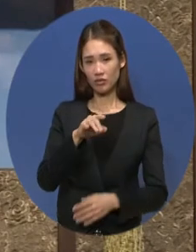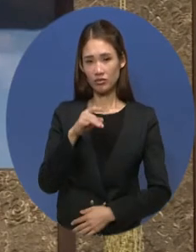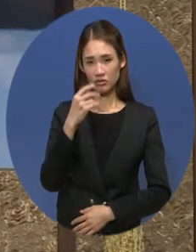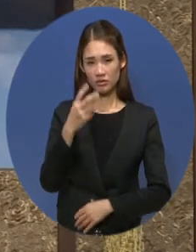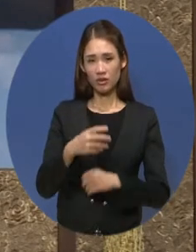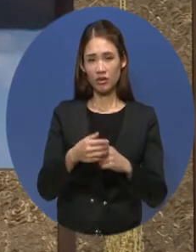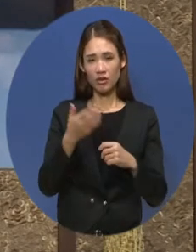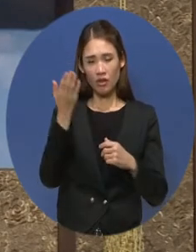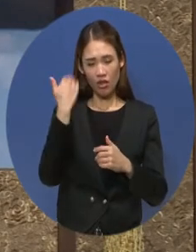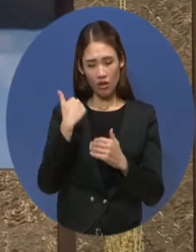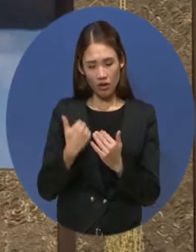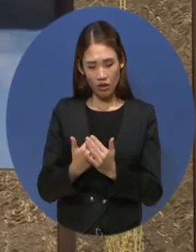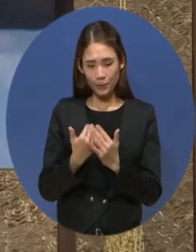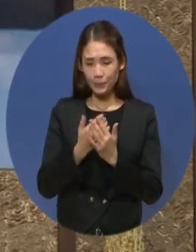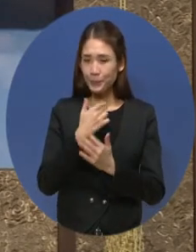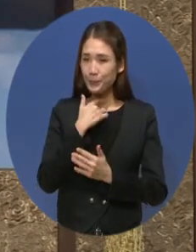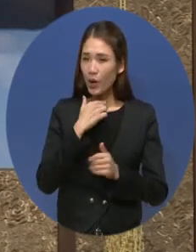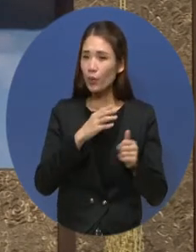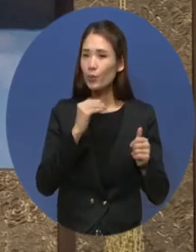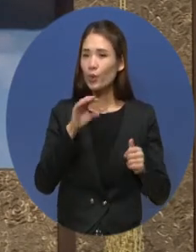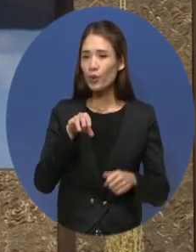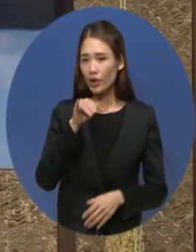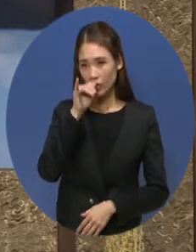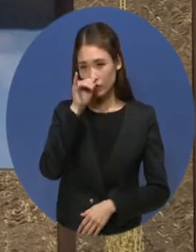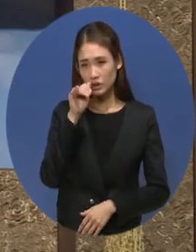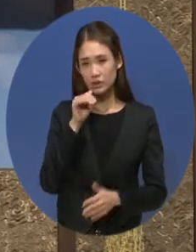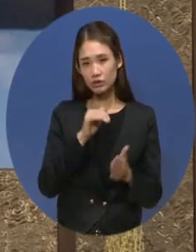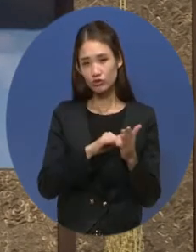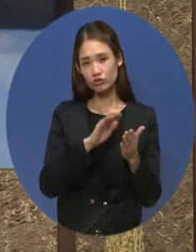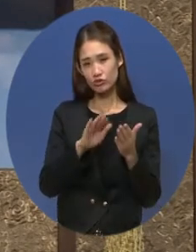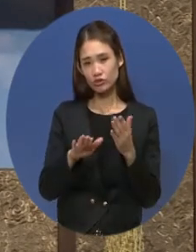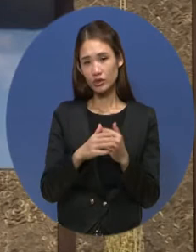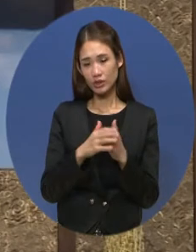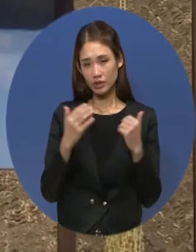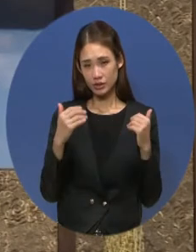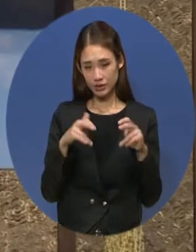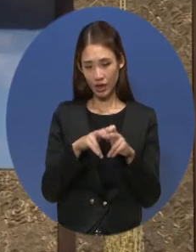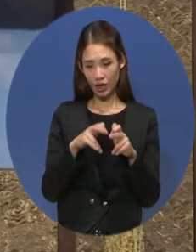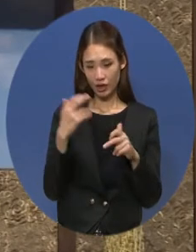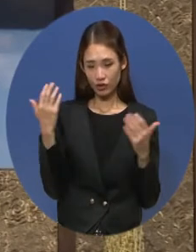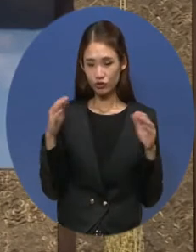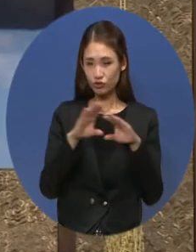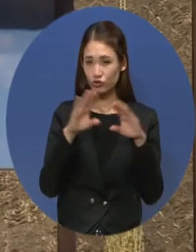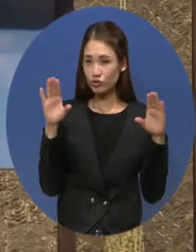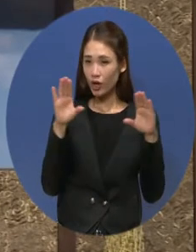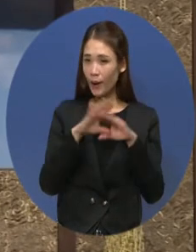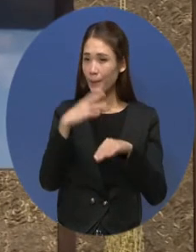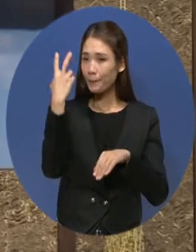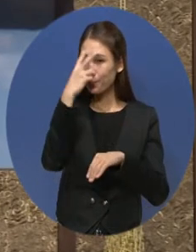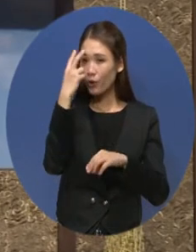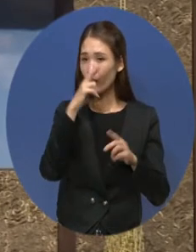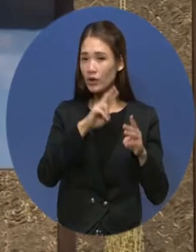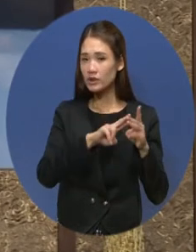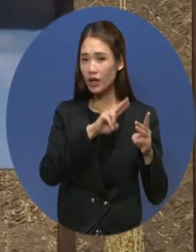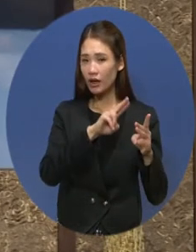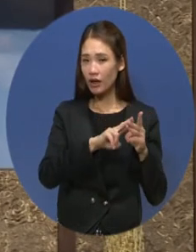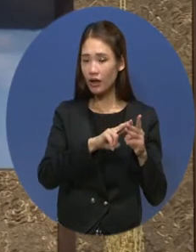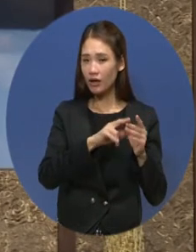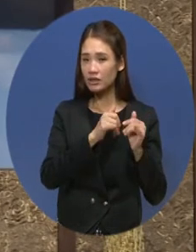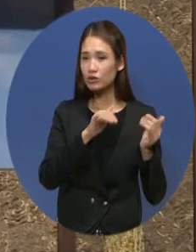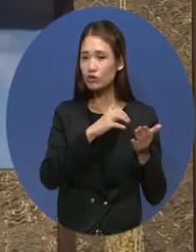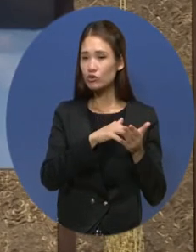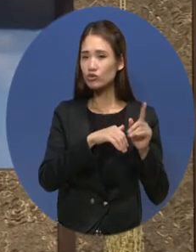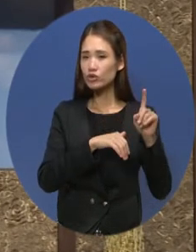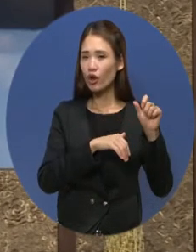개발된 이제 서비스 모델이구요 그 이후에 근데 장애인 그 중앙 버 센 타드 에 인원수가 15